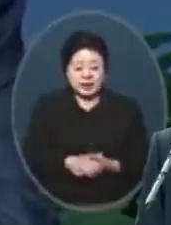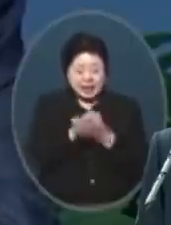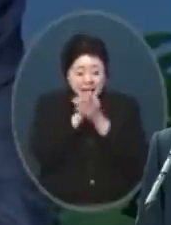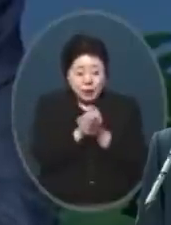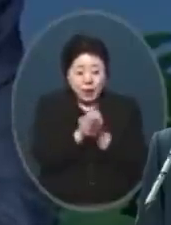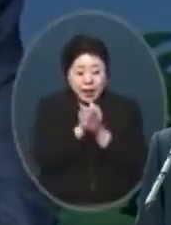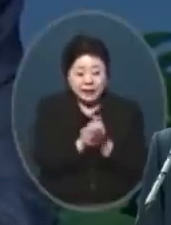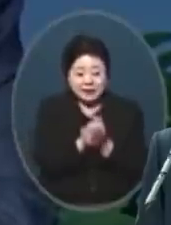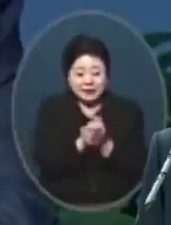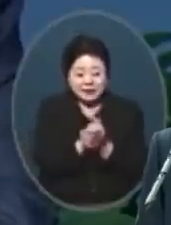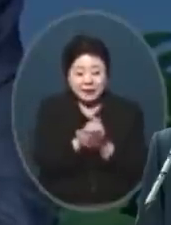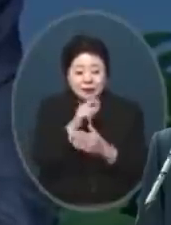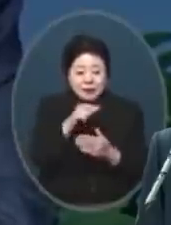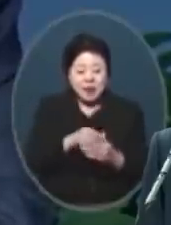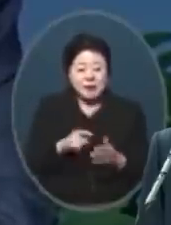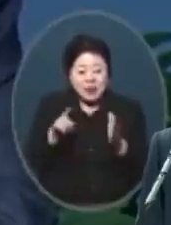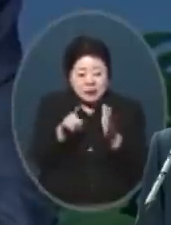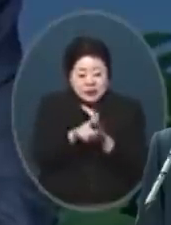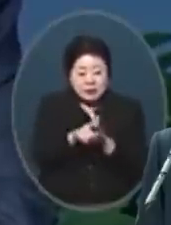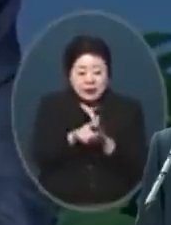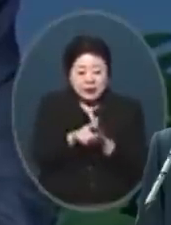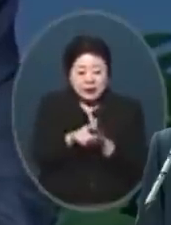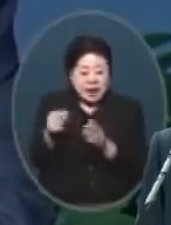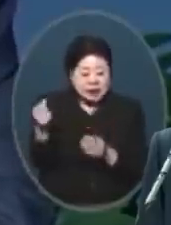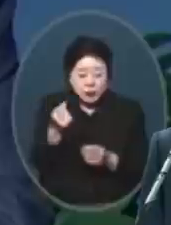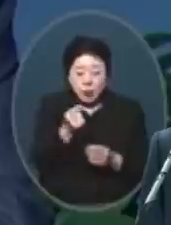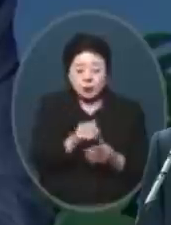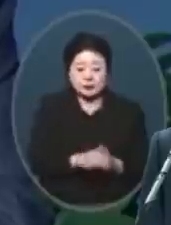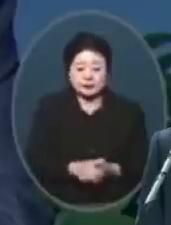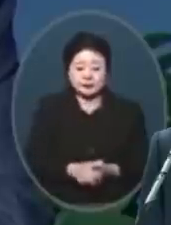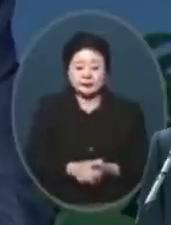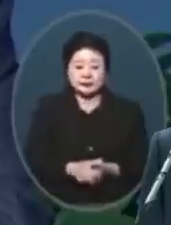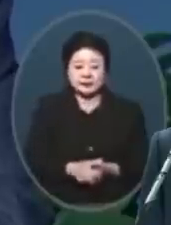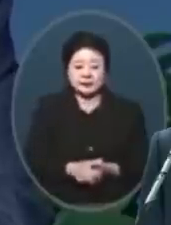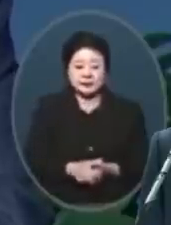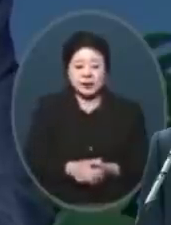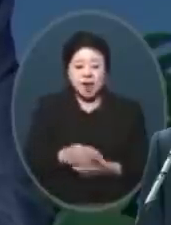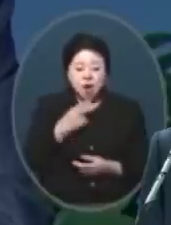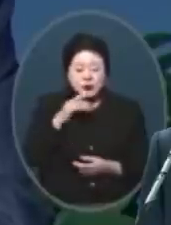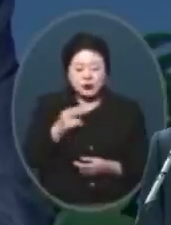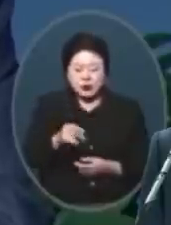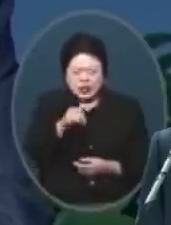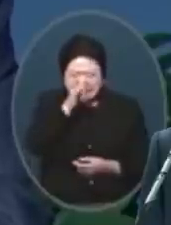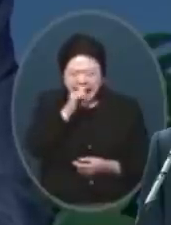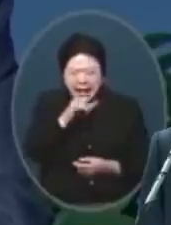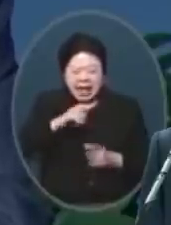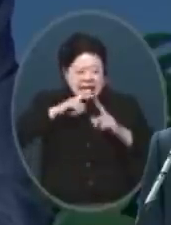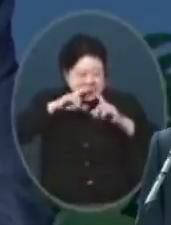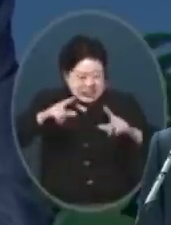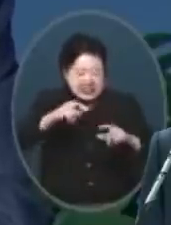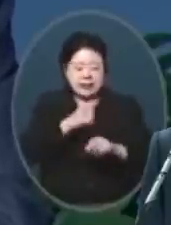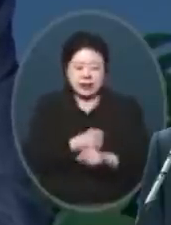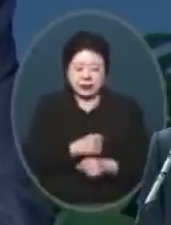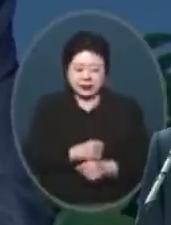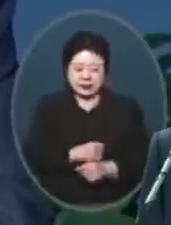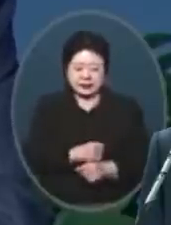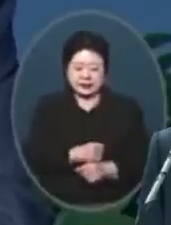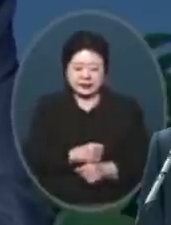기도해야 마음의 믿음을 가지고 없는 것을 있는 것 같이 입으로 시인하면